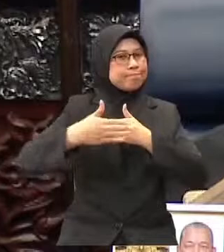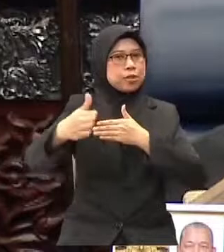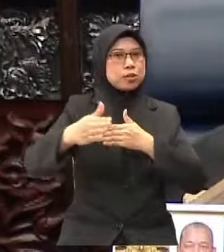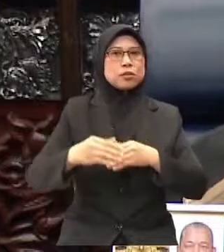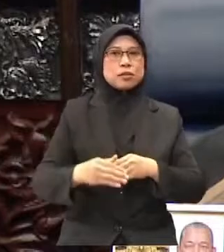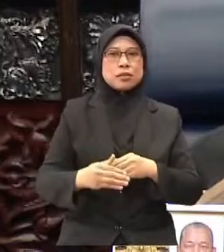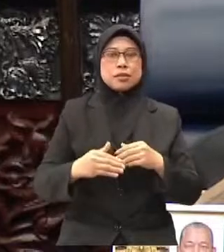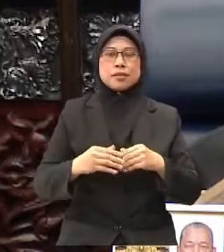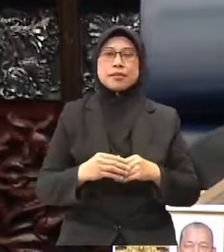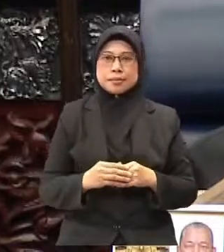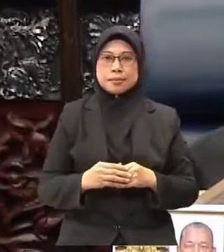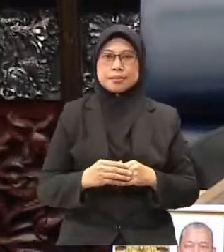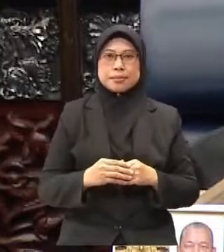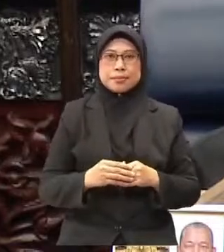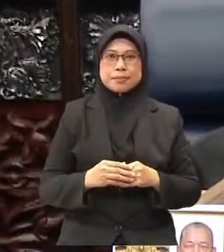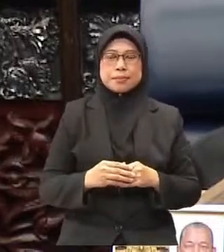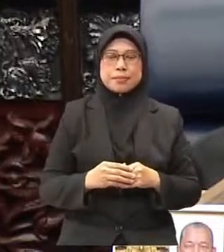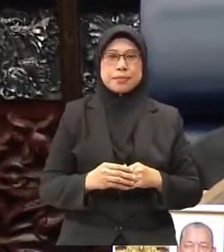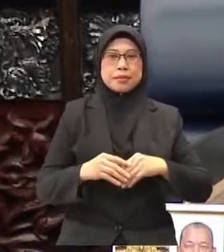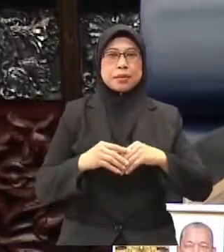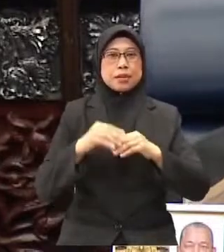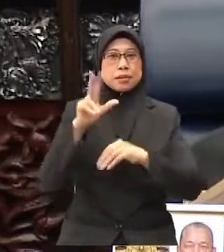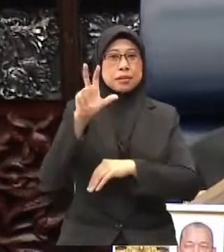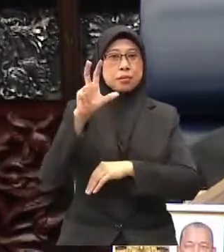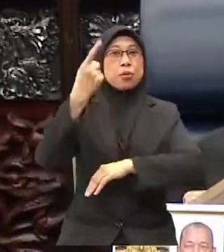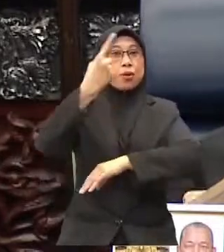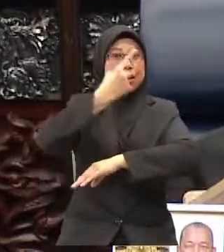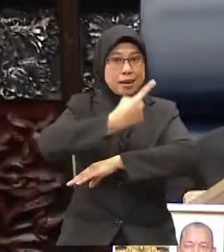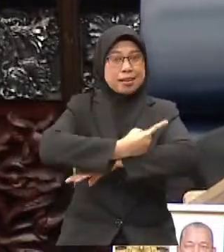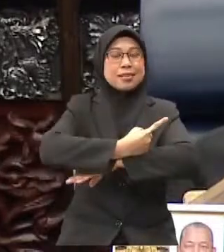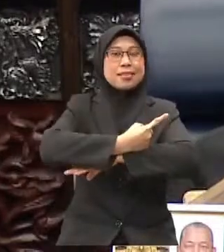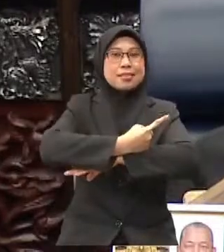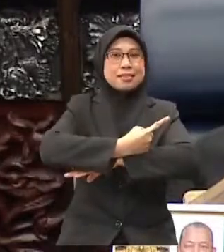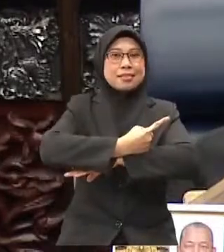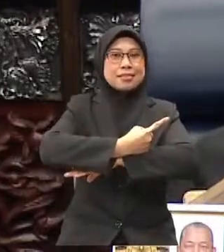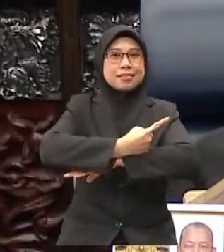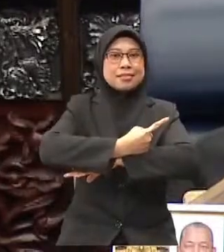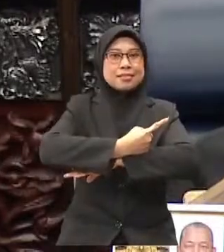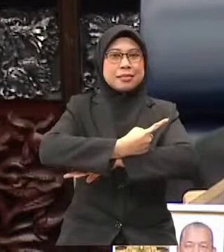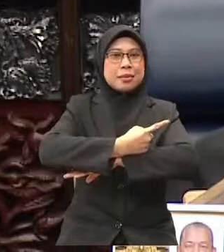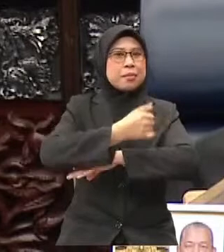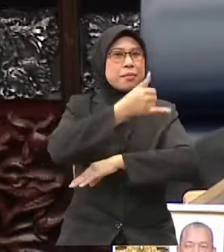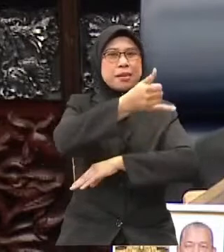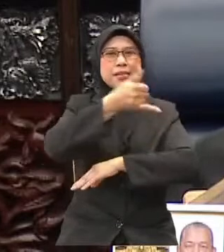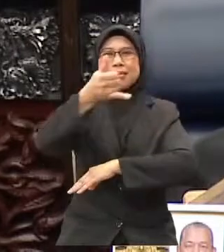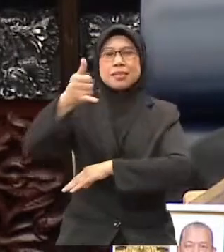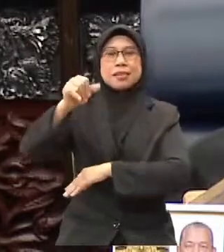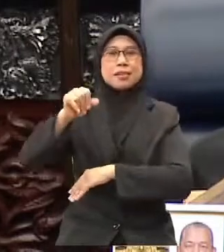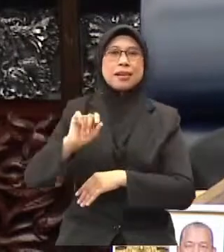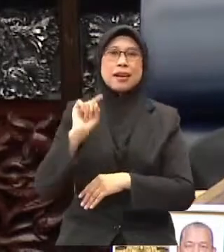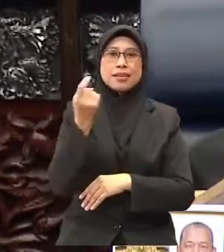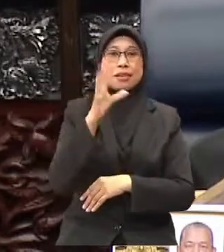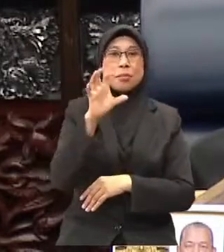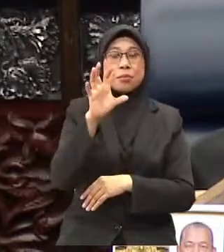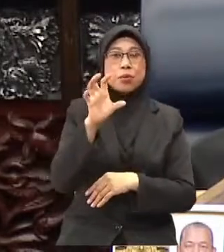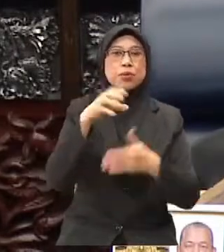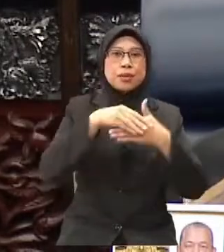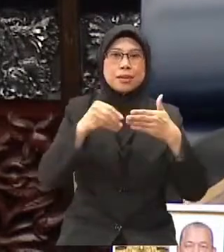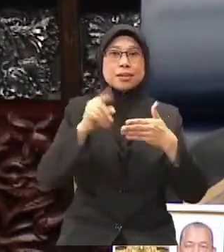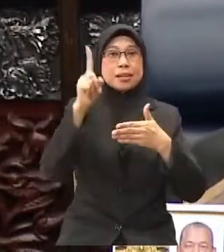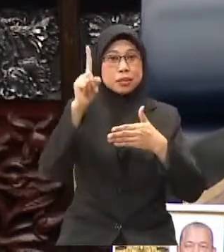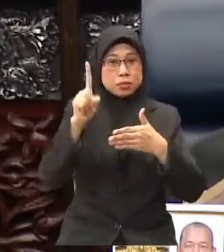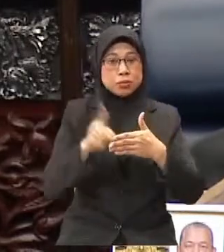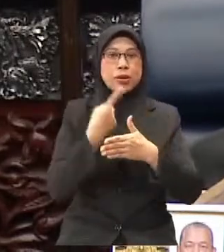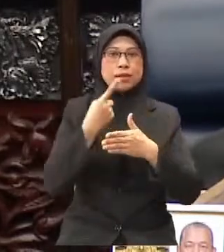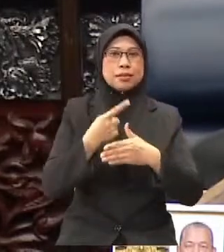mana-mana pengguna pengangkutan Awam selama 30 hari selama 30 hari untuk hanya R50 dan kerajaan